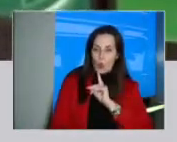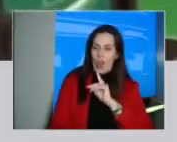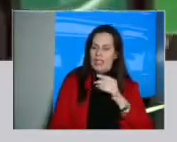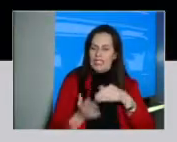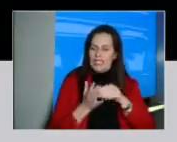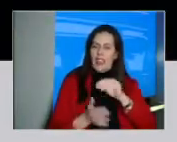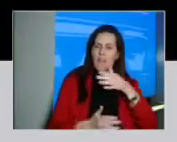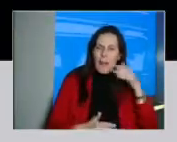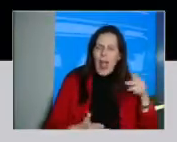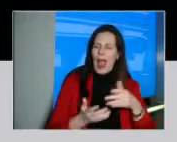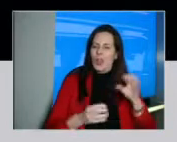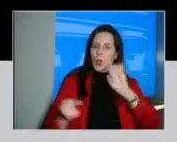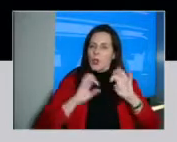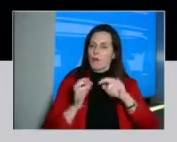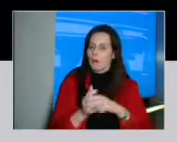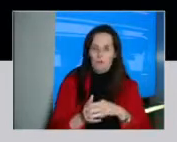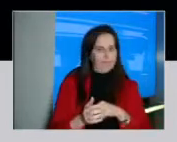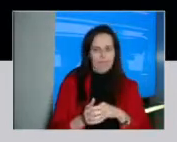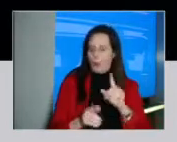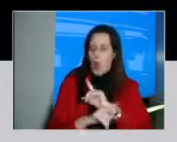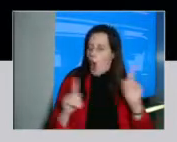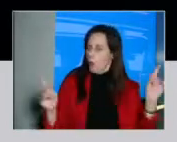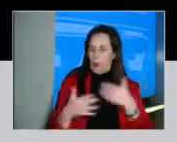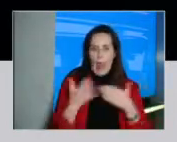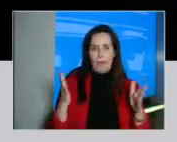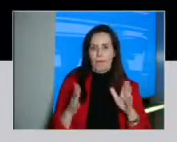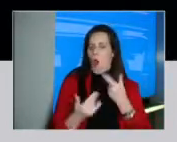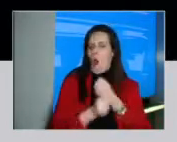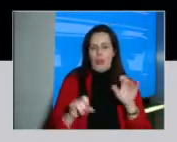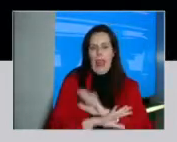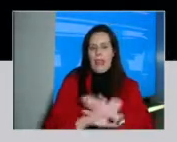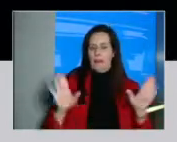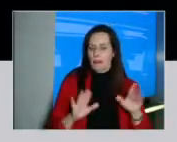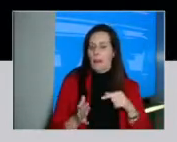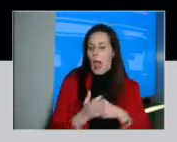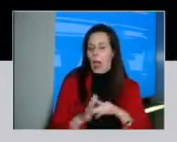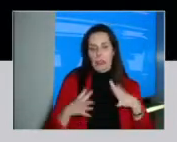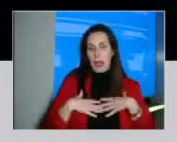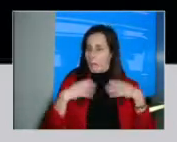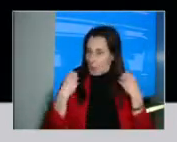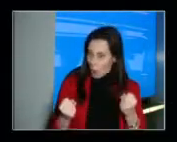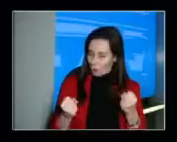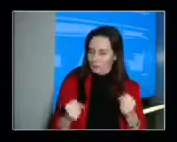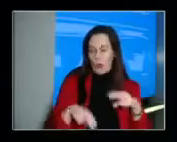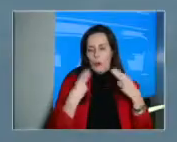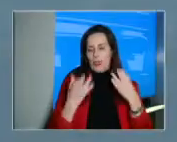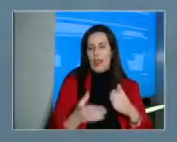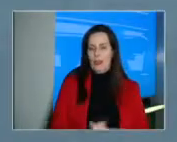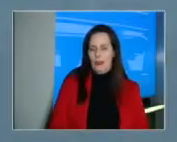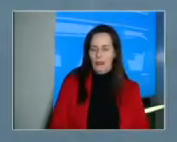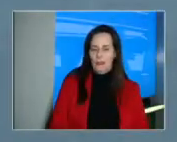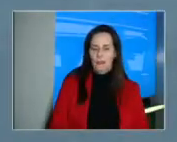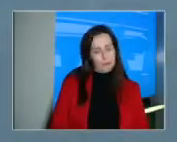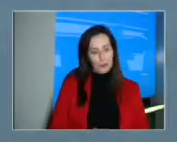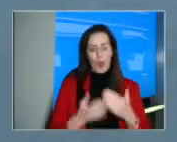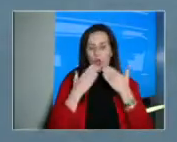מאכל, תוספים או ממתיקים לא יהיו יותר זמינים ללקוחות בצורה חופשית. אז רק בריאות יניר ובחזרה אליך.